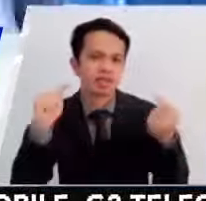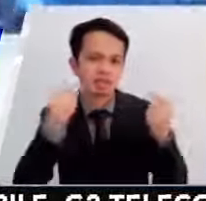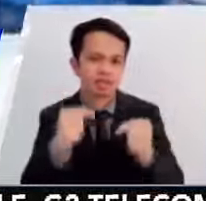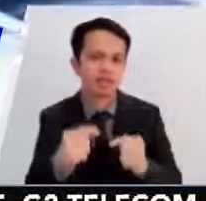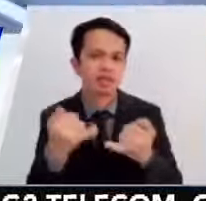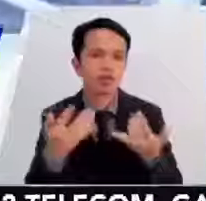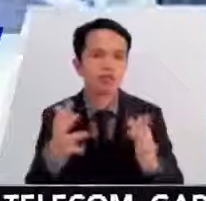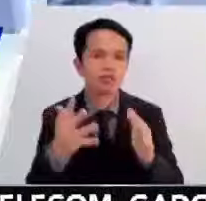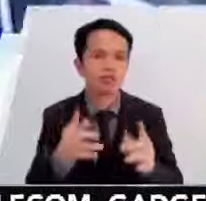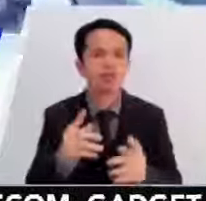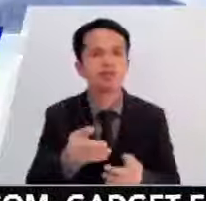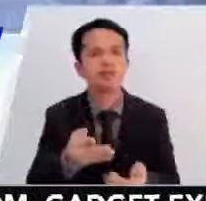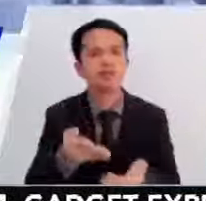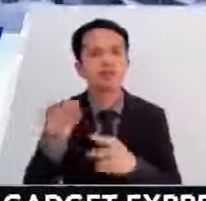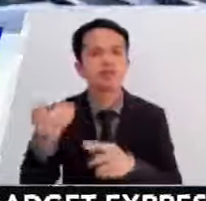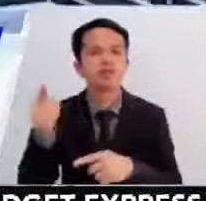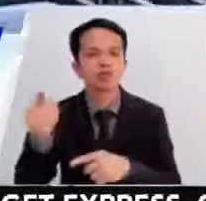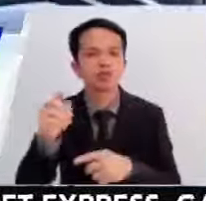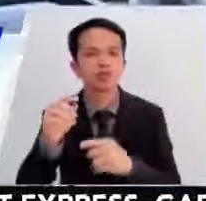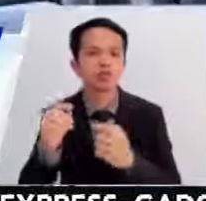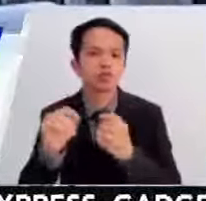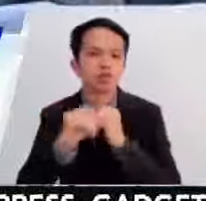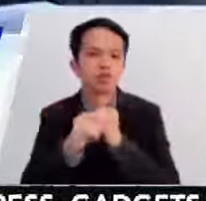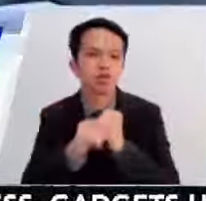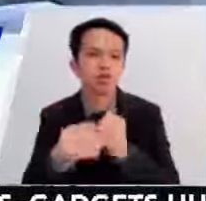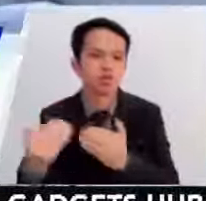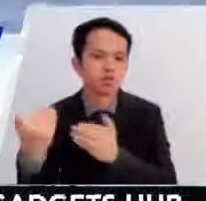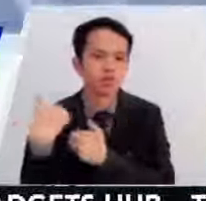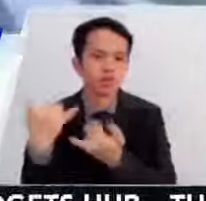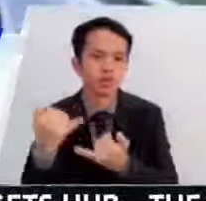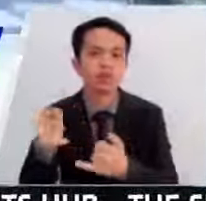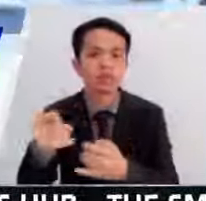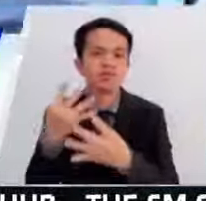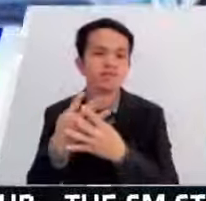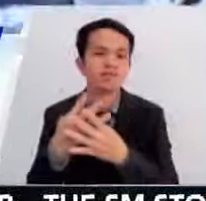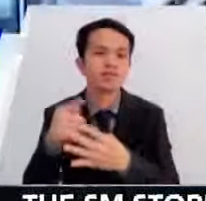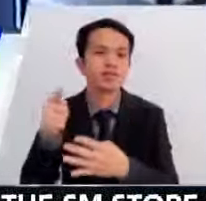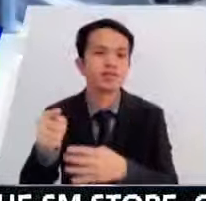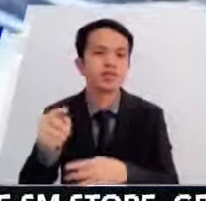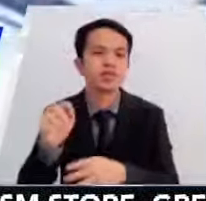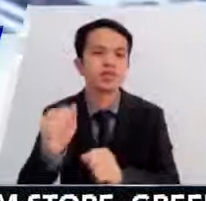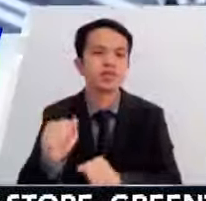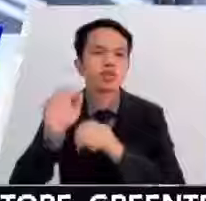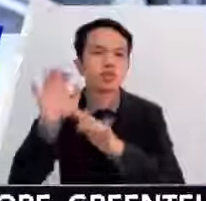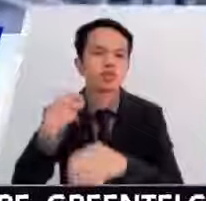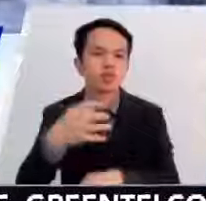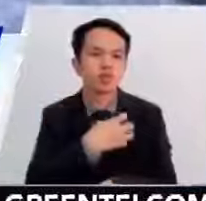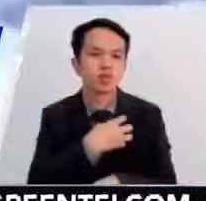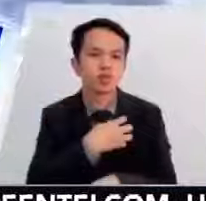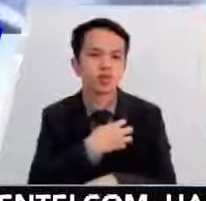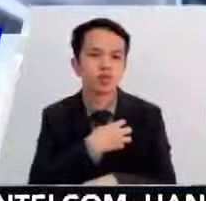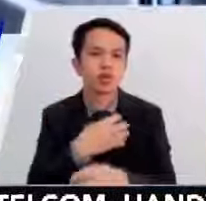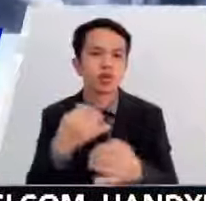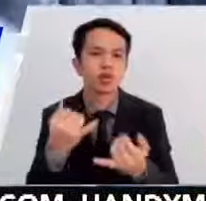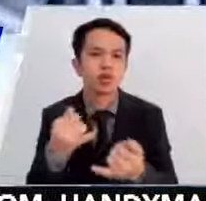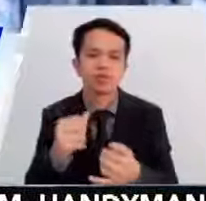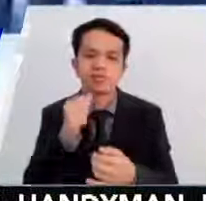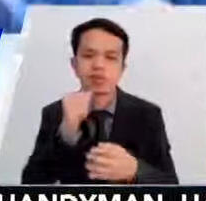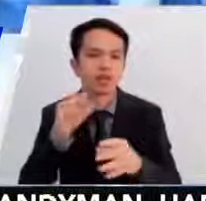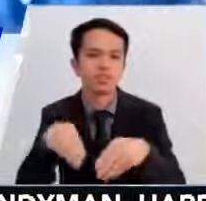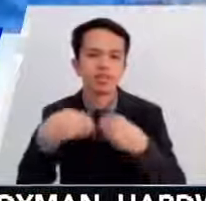mga sangkot sa insidente. Nakadetain po siya sa Antipolo Component City Police Station at tumangging magbigay ng